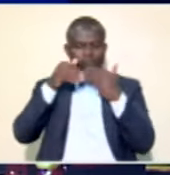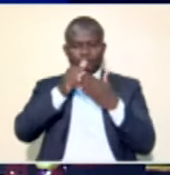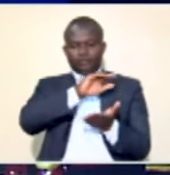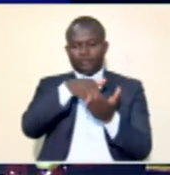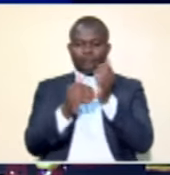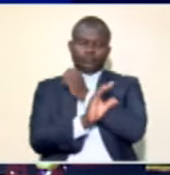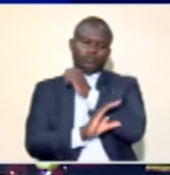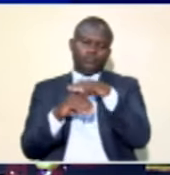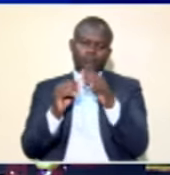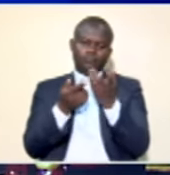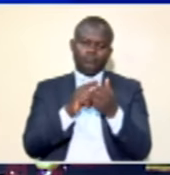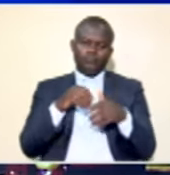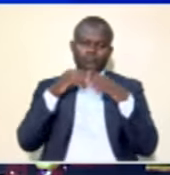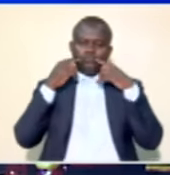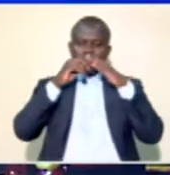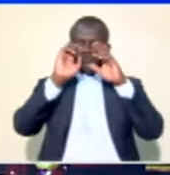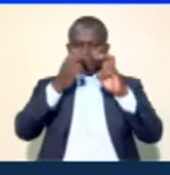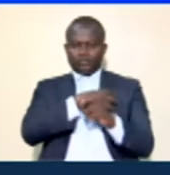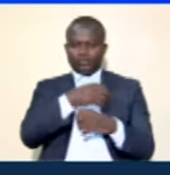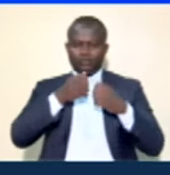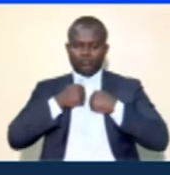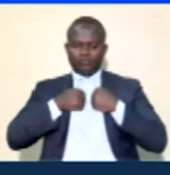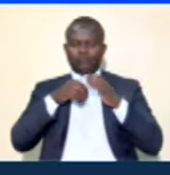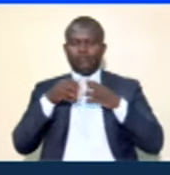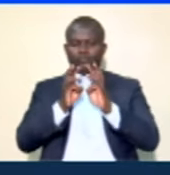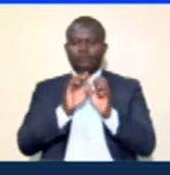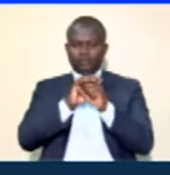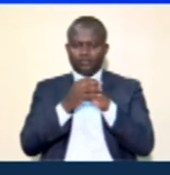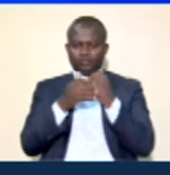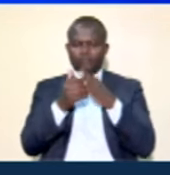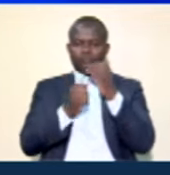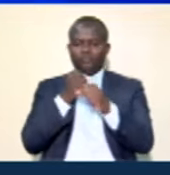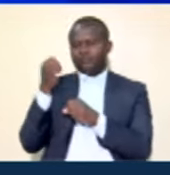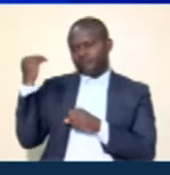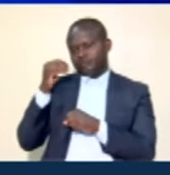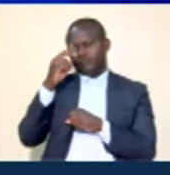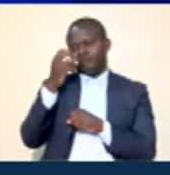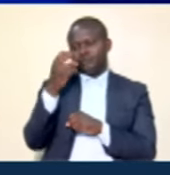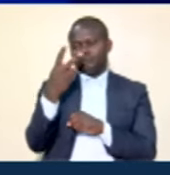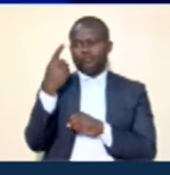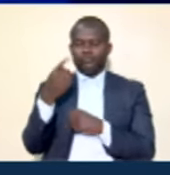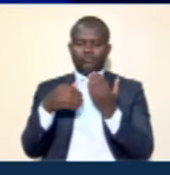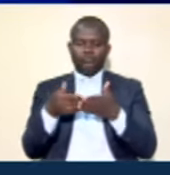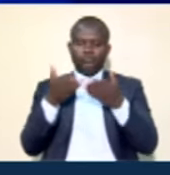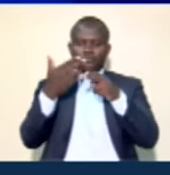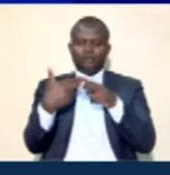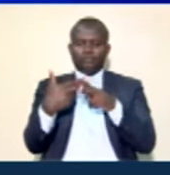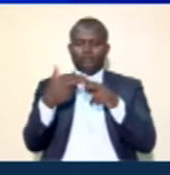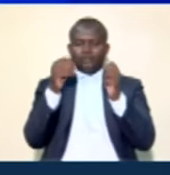Ikigo cy'igihugu kibarushamibare kiratangaza ko ubukungu bw'u Rwanda mu buryo mbumbe umwaka ushize wa 2021 bwazamutse ku ijanisha